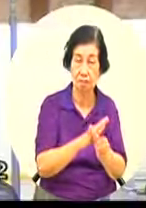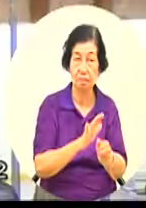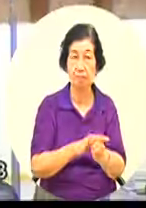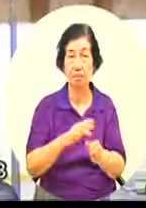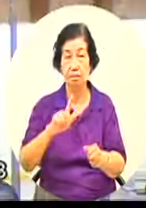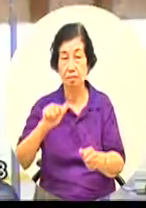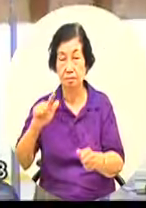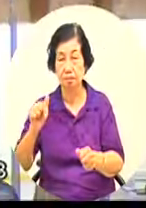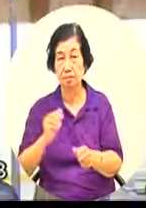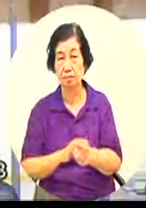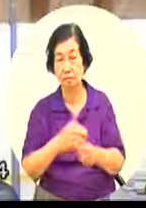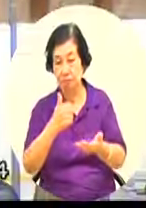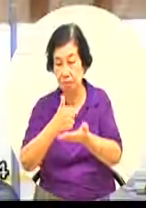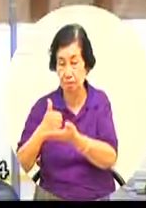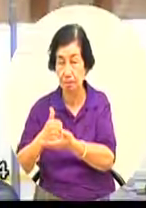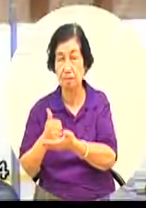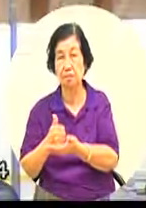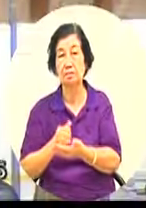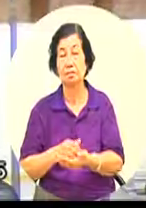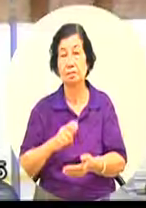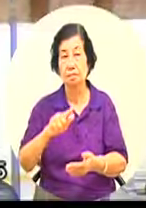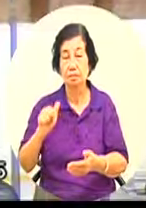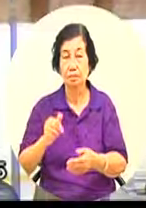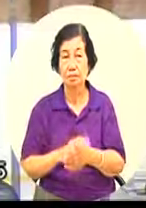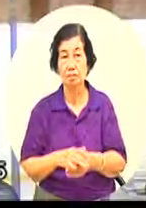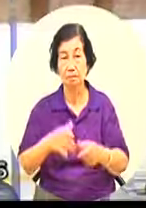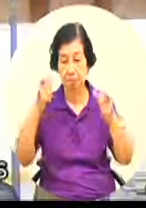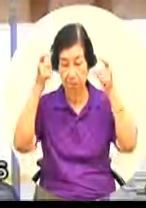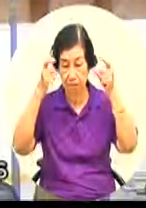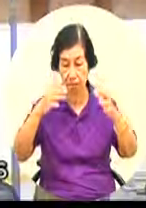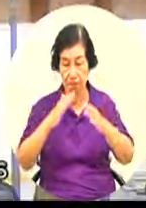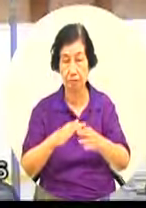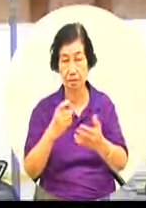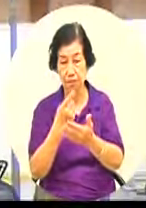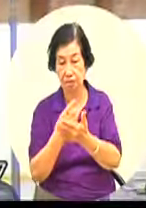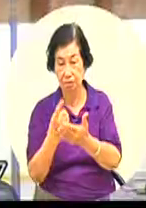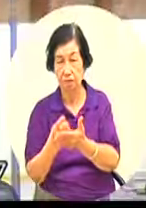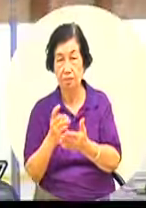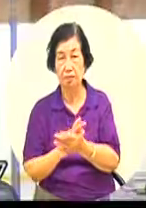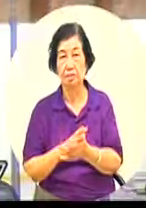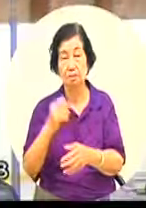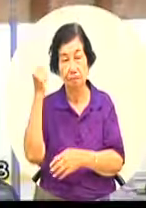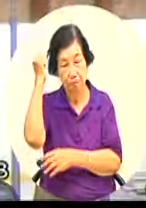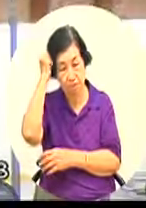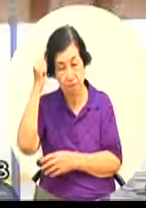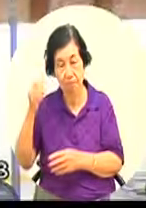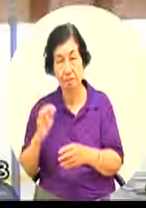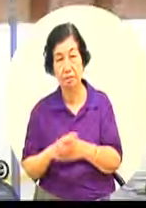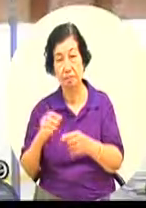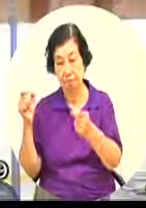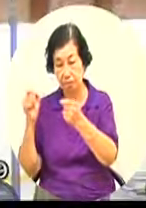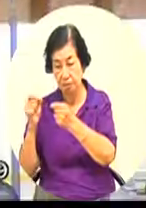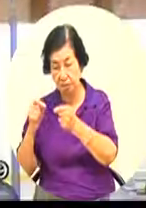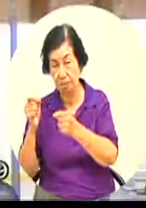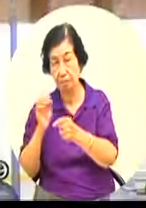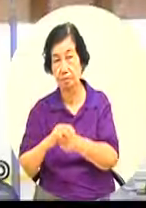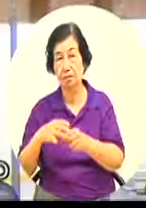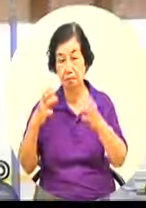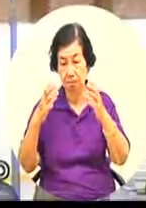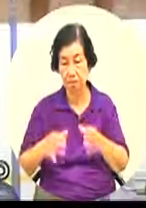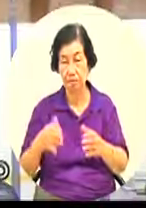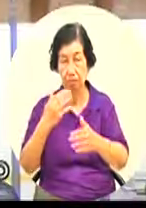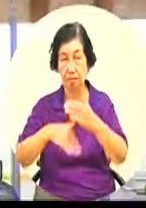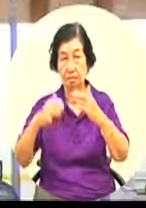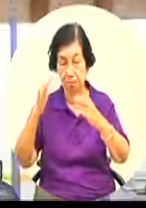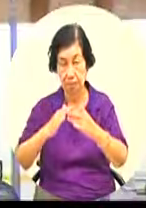让我们高雄市每个社区他们能够寻求一个离他们较近的区域，能够去再进修再学习。我们希望让长